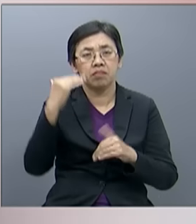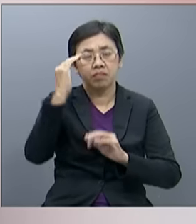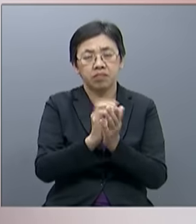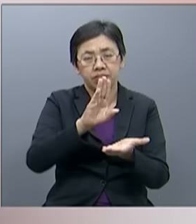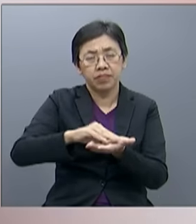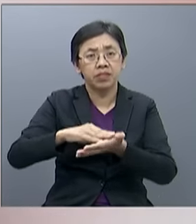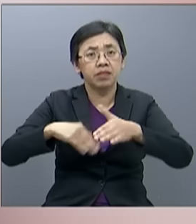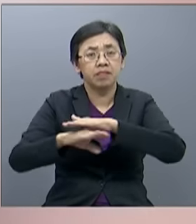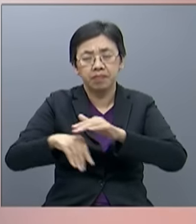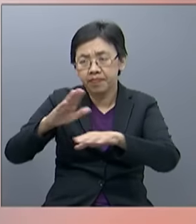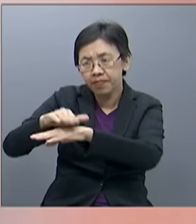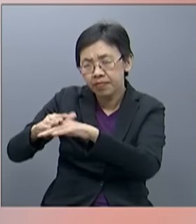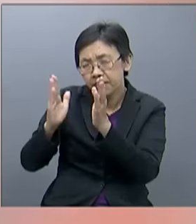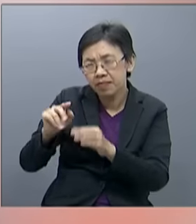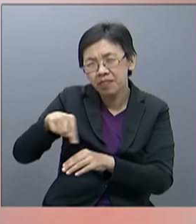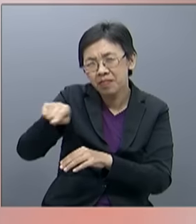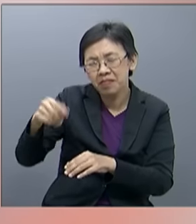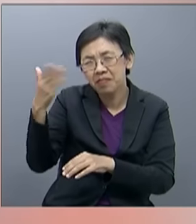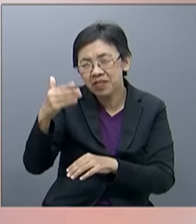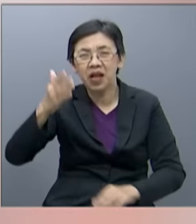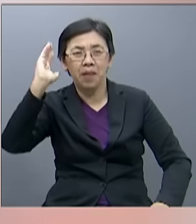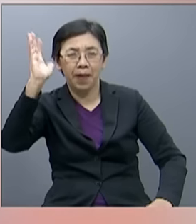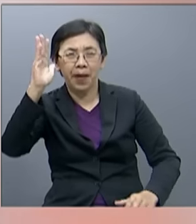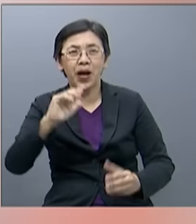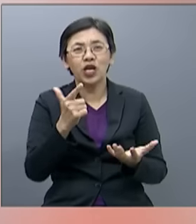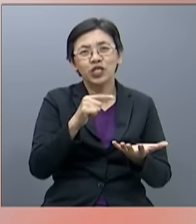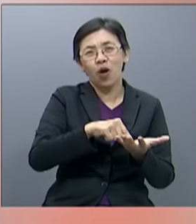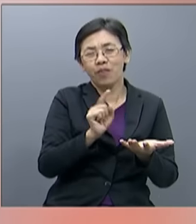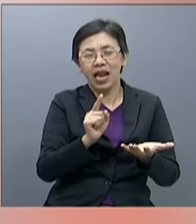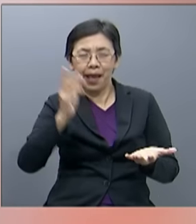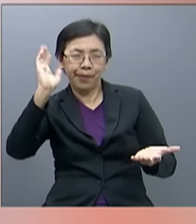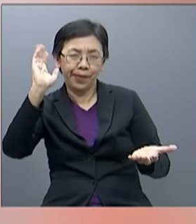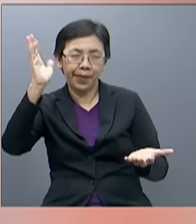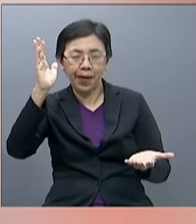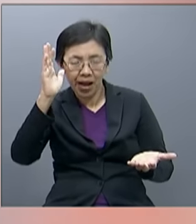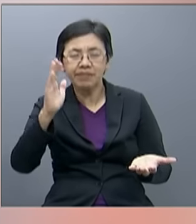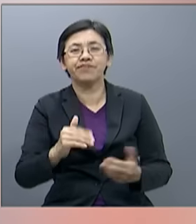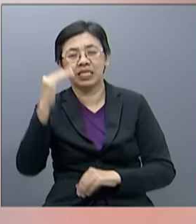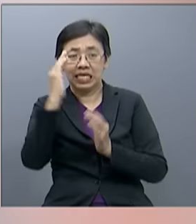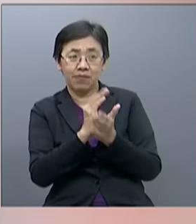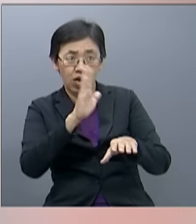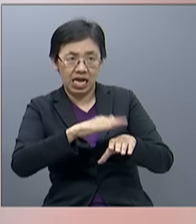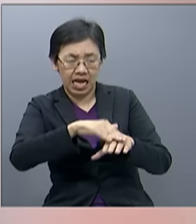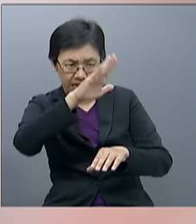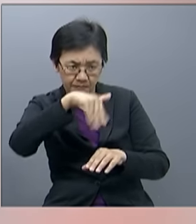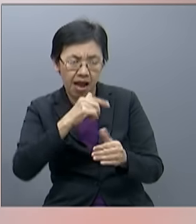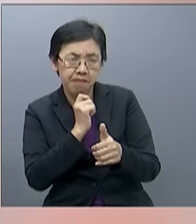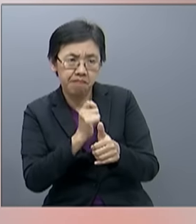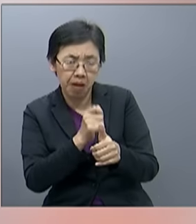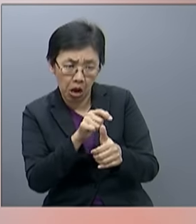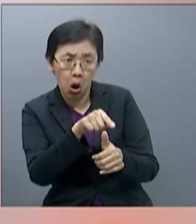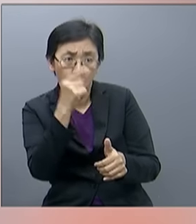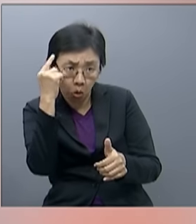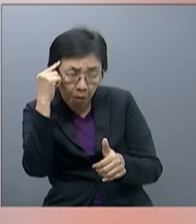เตรียมออกหมายเรียกบุคคลที่เคยร่วมรีวิวสินค้ากับผู้ต้องหาทั้งสองคนให้มาให้ปากคำเพิ่มเติมว่ามีส่วนรู้เห็